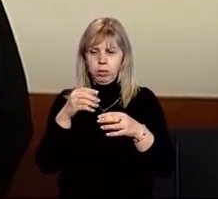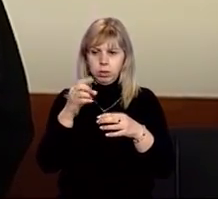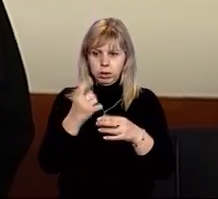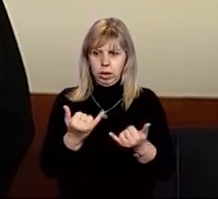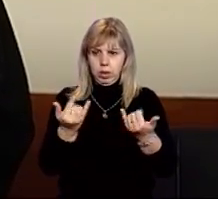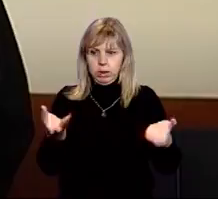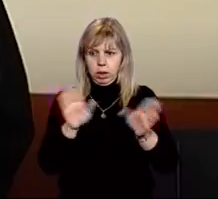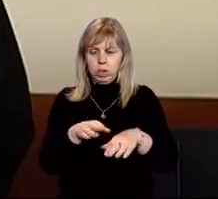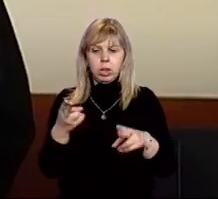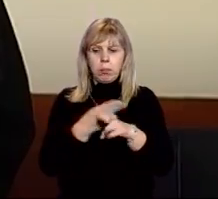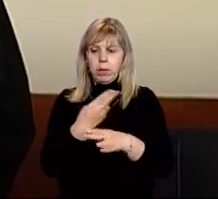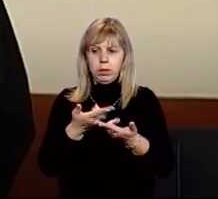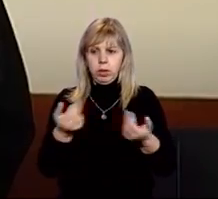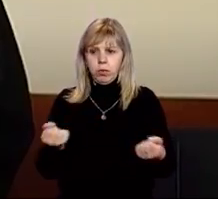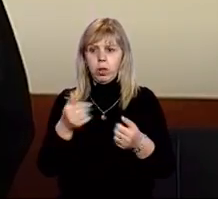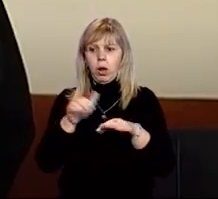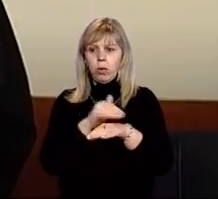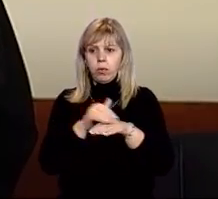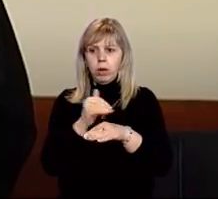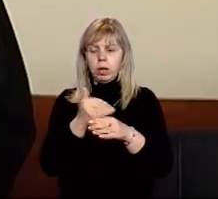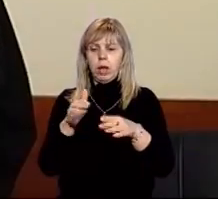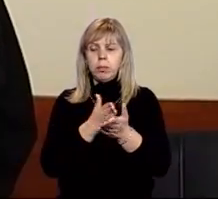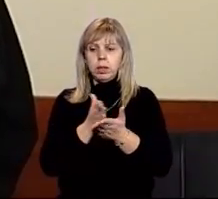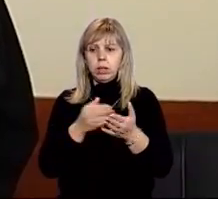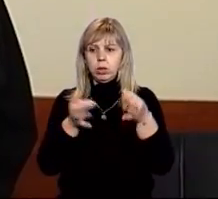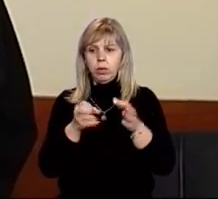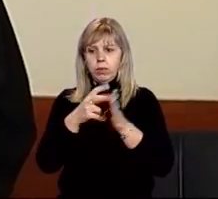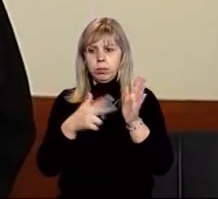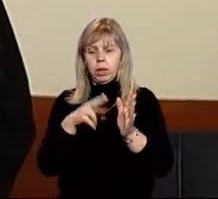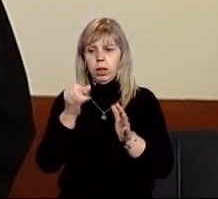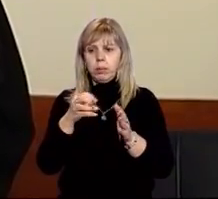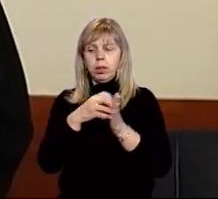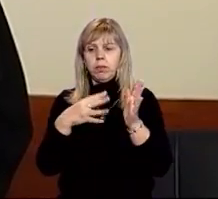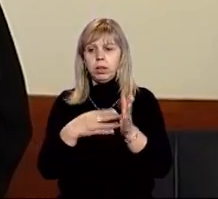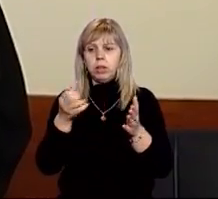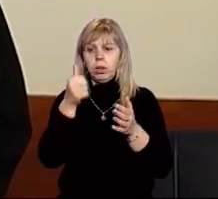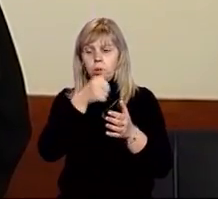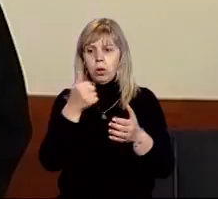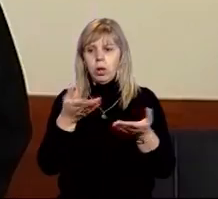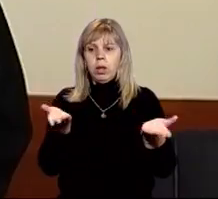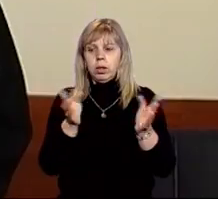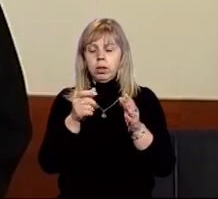«Ноосфера» залишити без задоволення, а ухвалу Закарпатського окружного адміністративного суду від 17 липня 2019 року справі номер